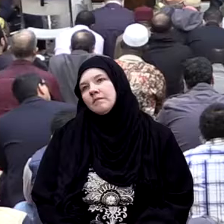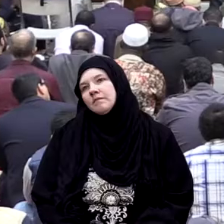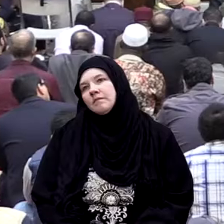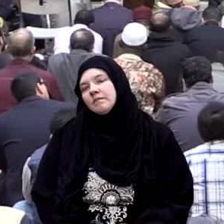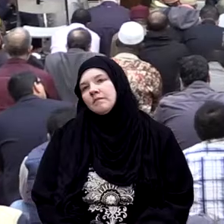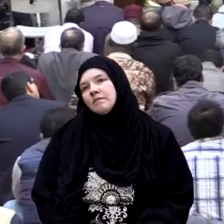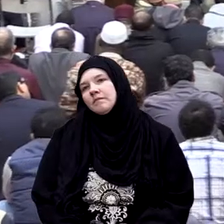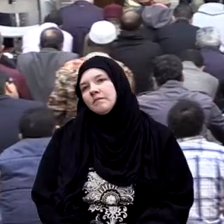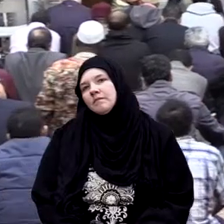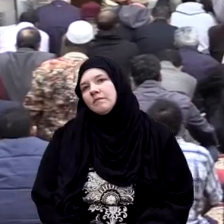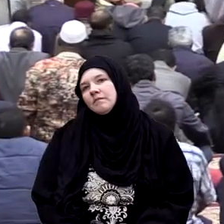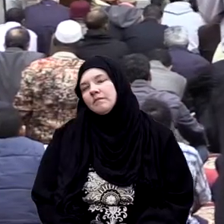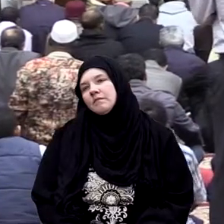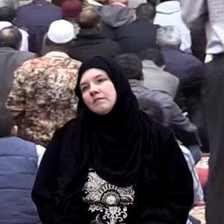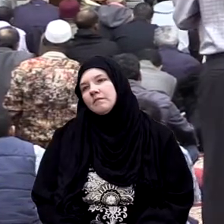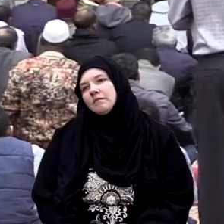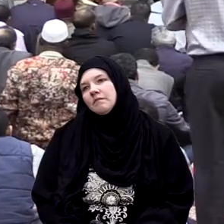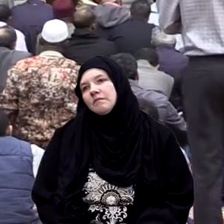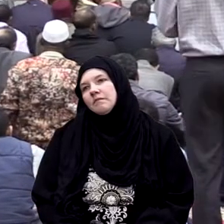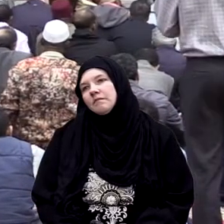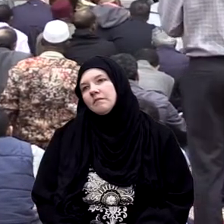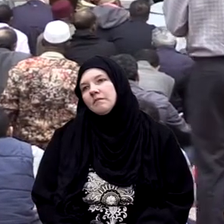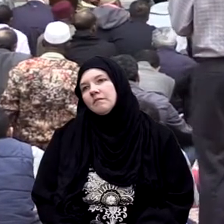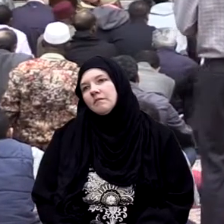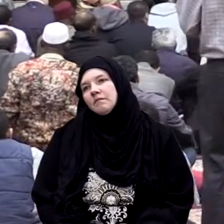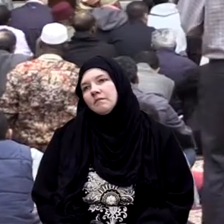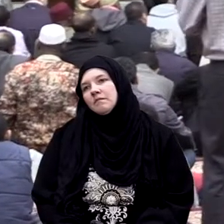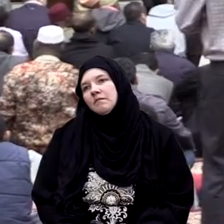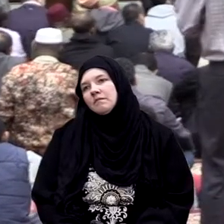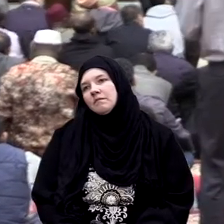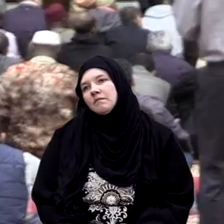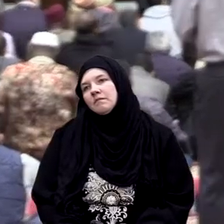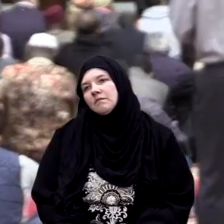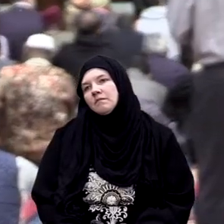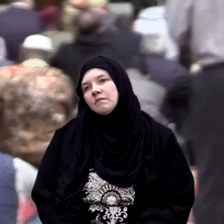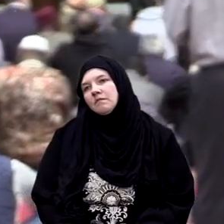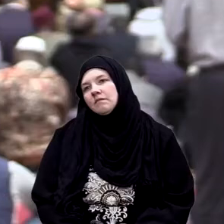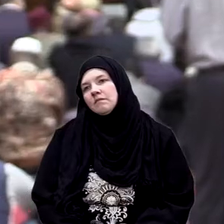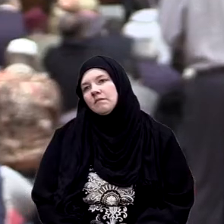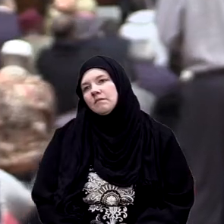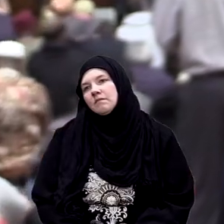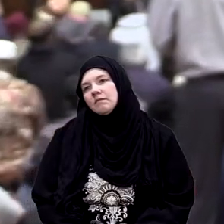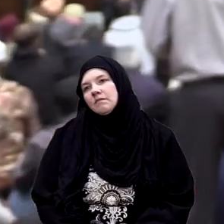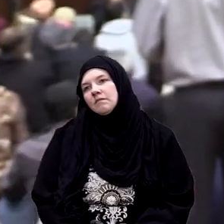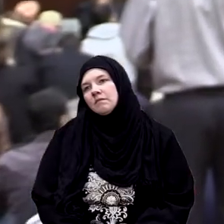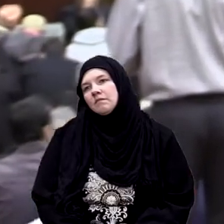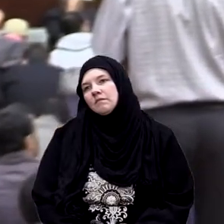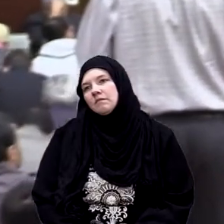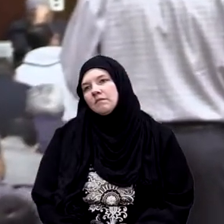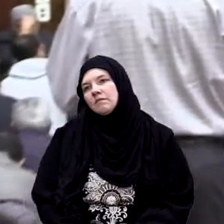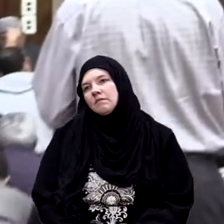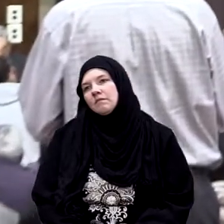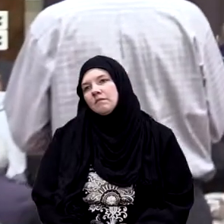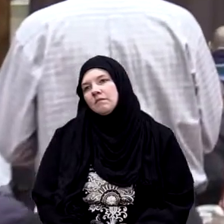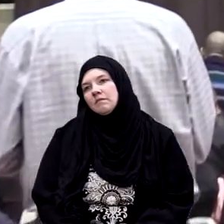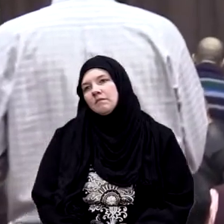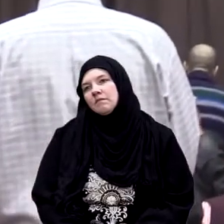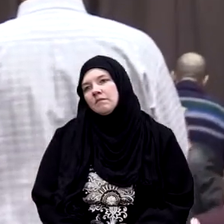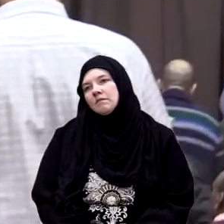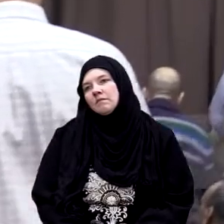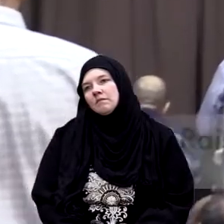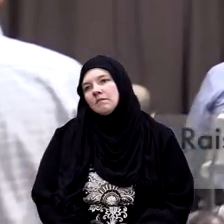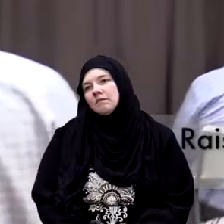الحمد لله الحمد لله على نعمة الإسلام الحمد لله الذي أحيانا